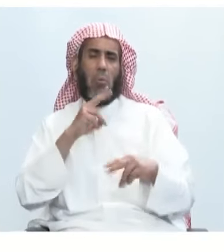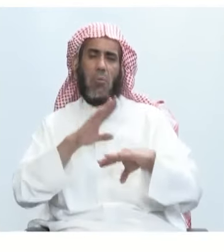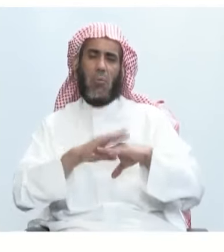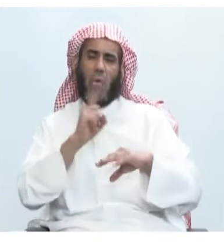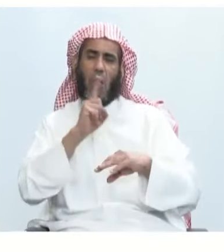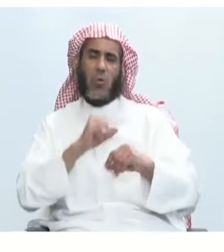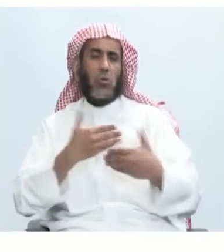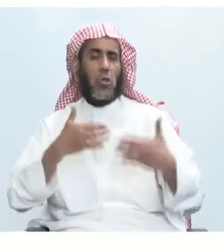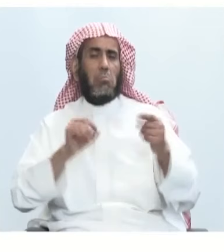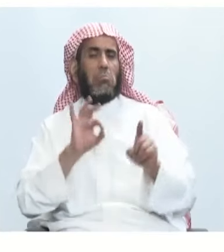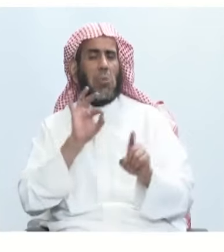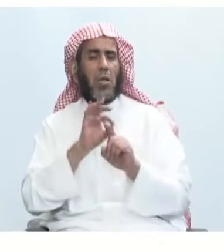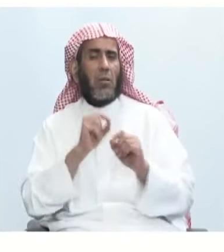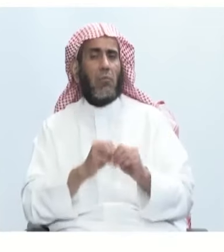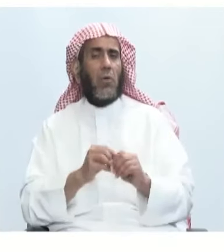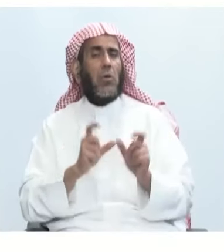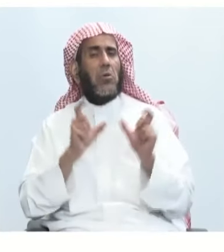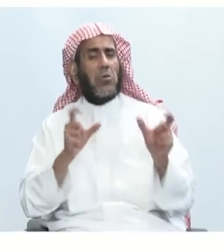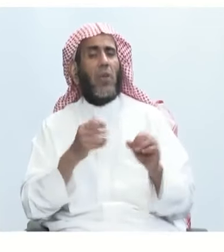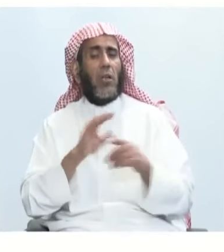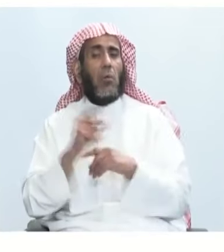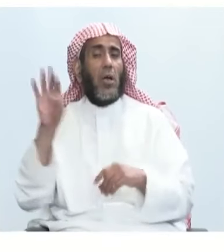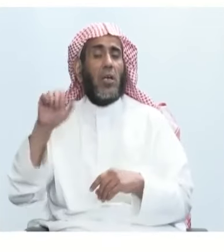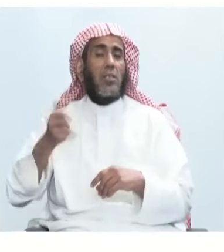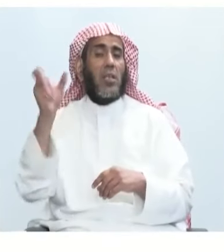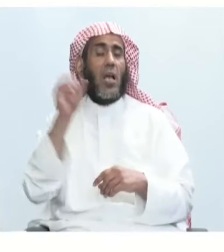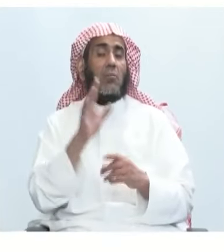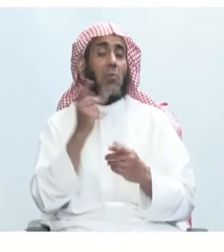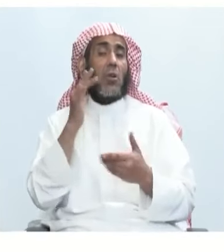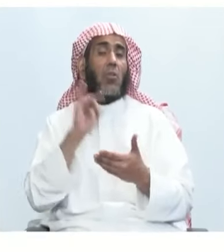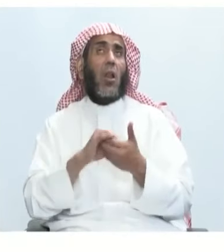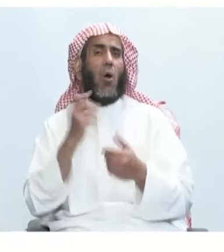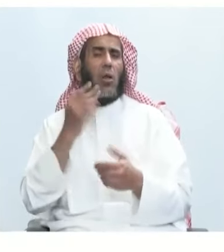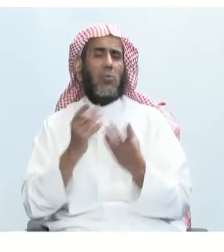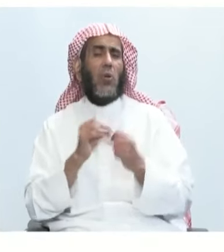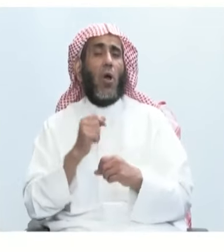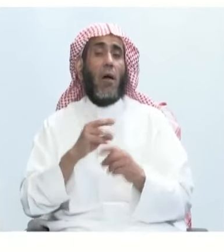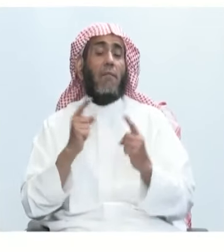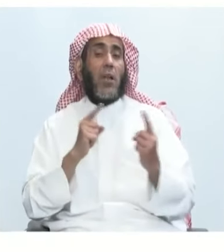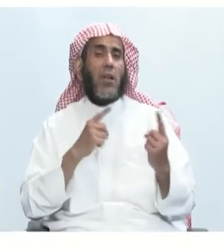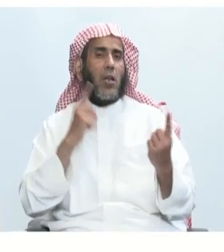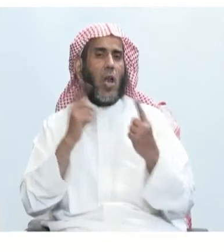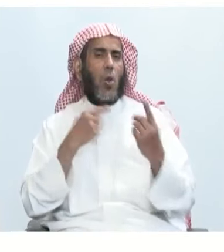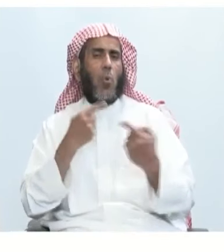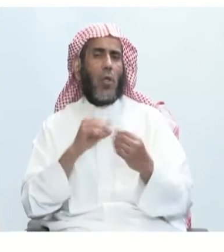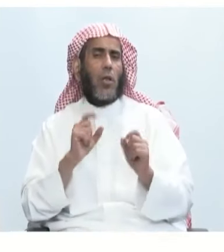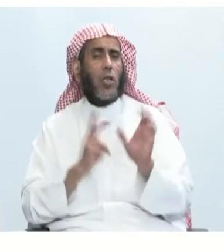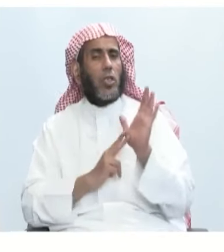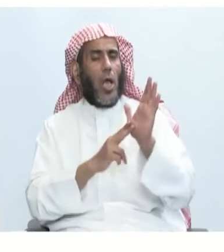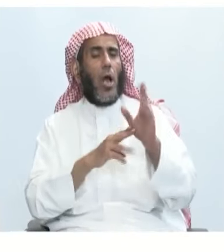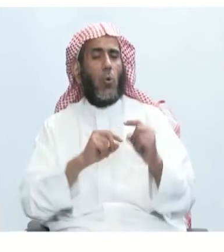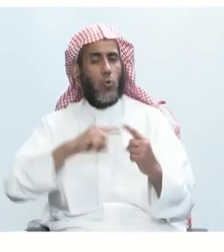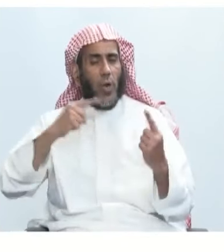ان يقال وقد يكون الشعر لهدف الدفاع عن الدعوه كما كان حسان رضي الله عنه هنا فن المناظره تقوم على الادعاء والحجج